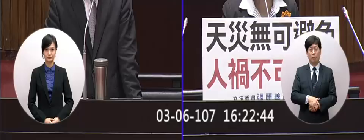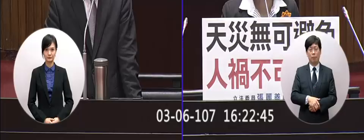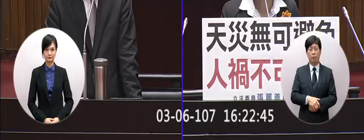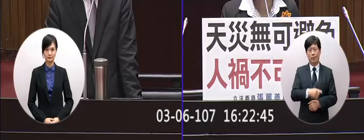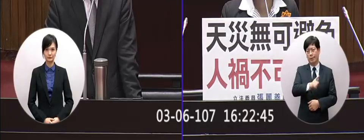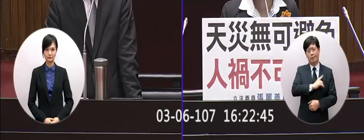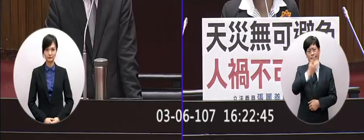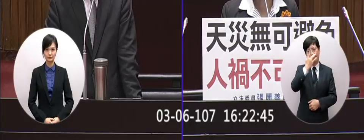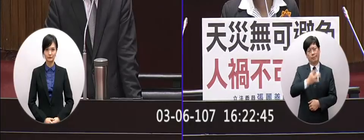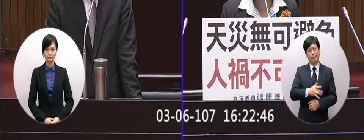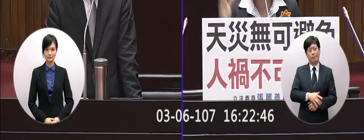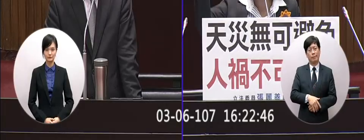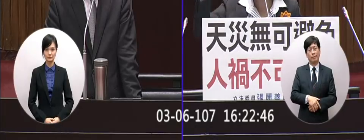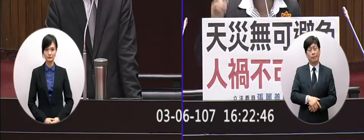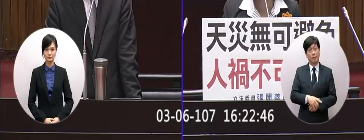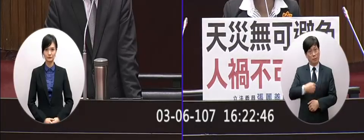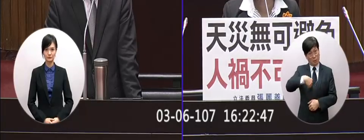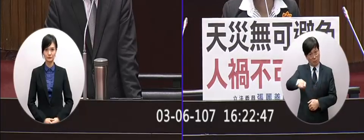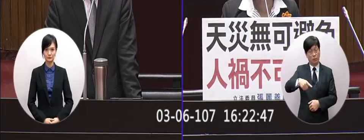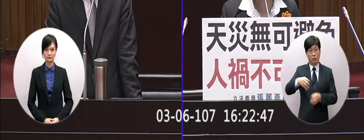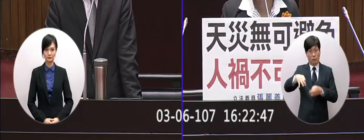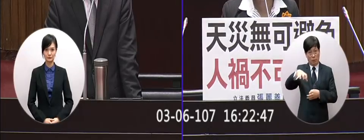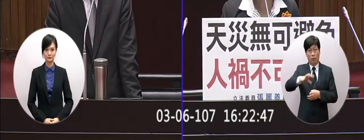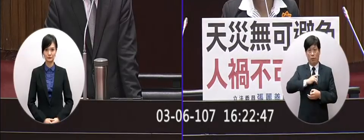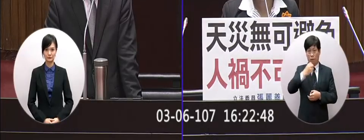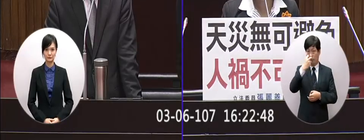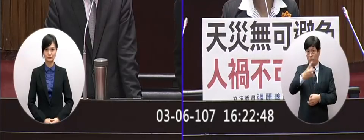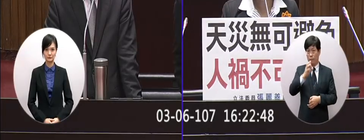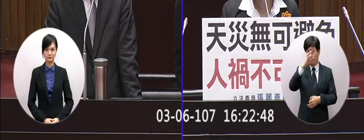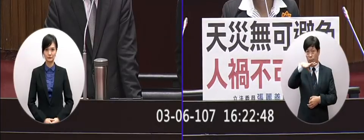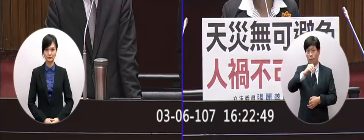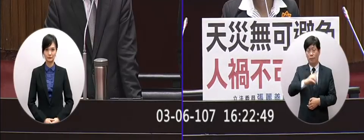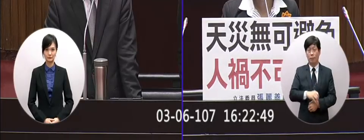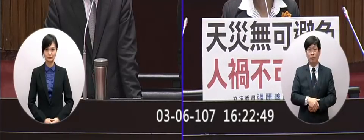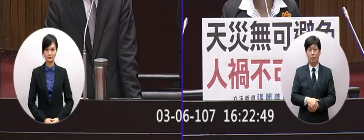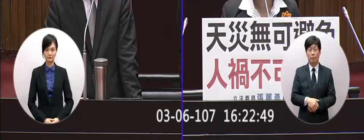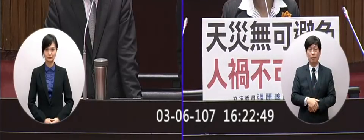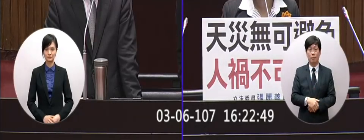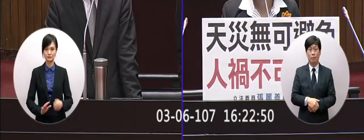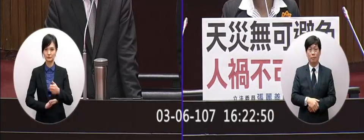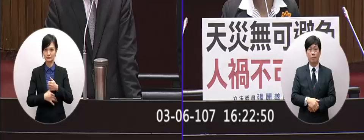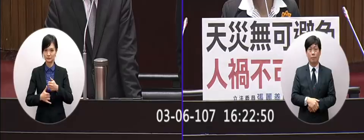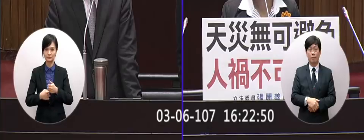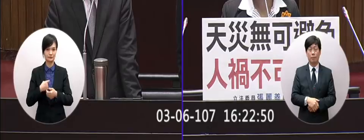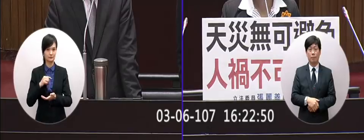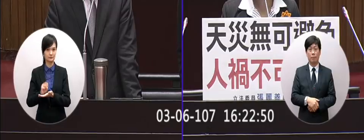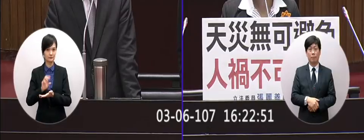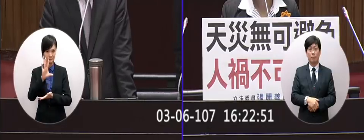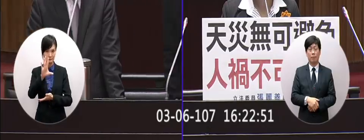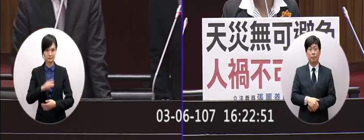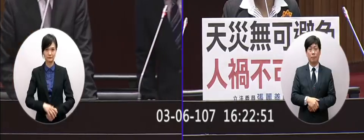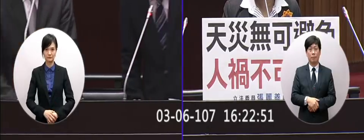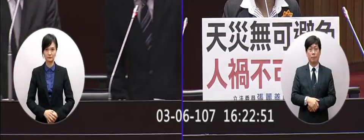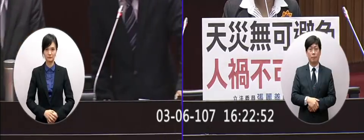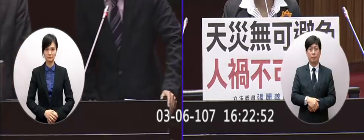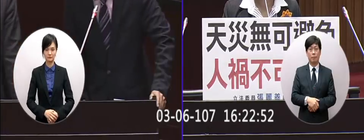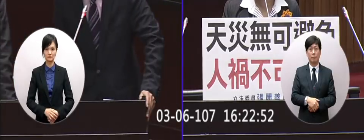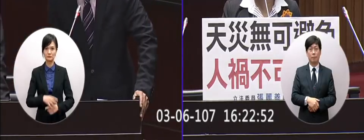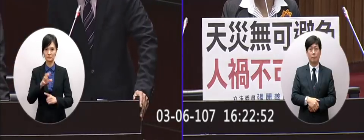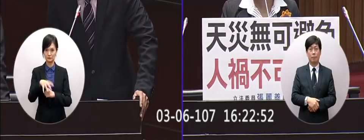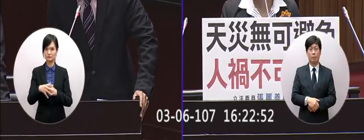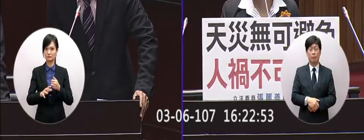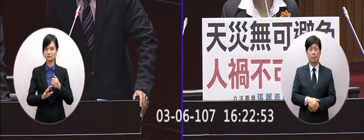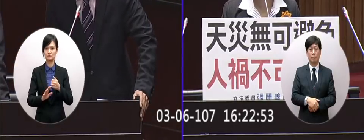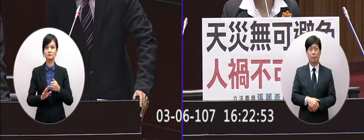以我讲你食米唔知影米价啦。你到底有去市场看过无？ 那委员报告，所有的农产